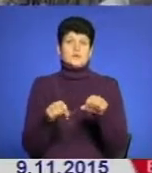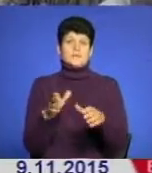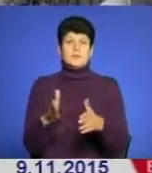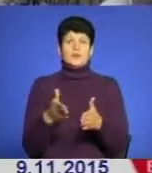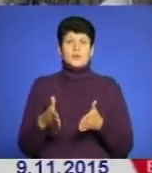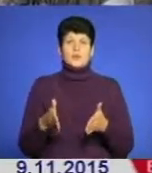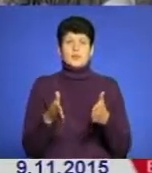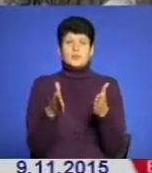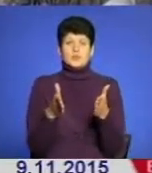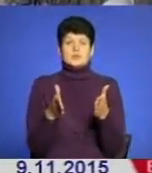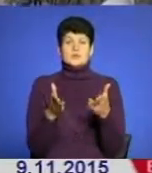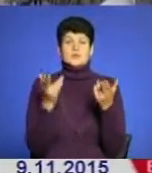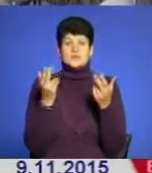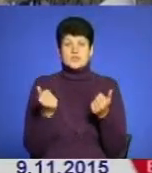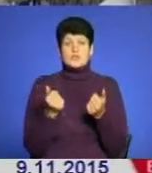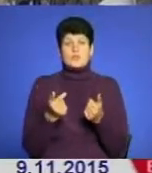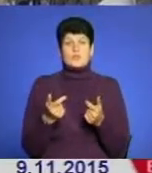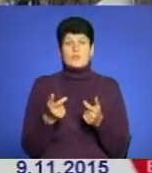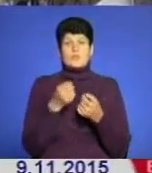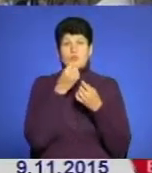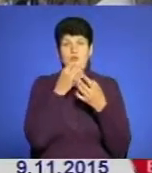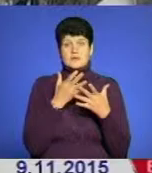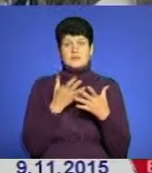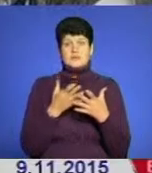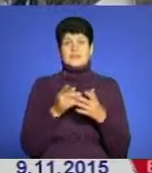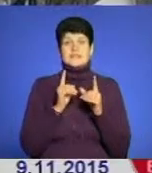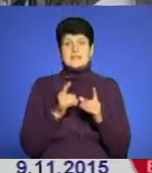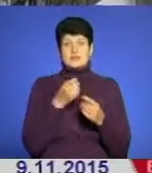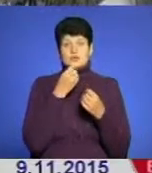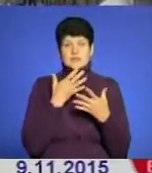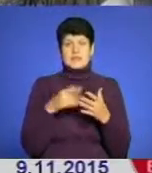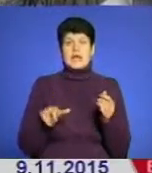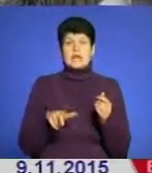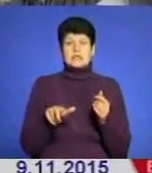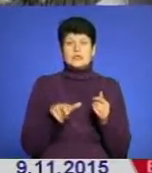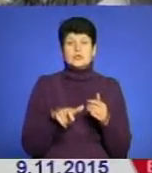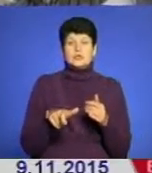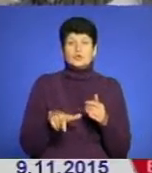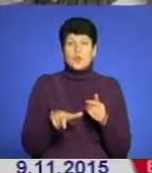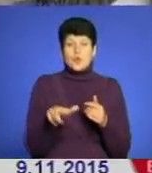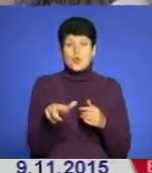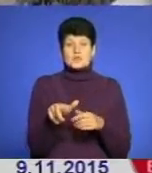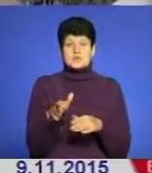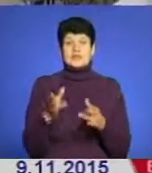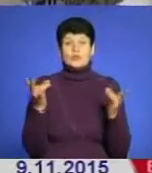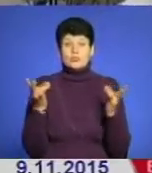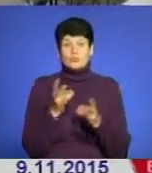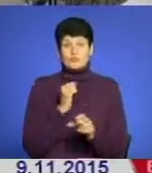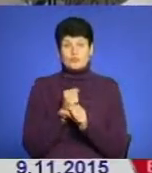дорозі, то, звісно, позитивно. Тільки позитивно. На дорозі то необхідно робити, тому що водії